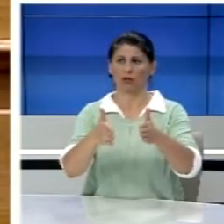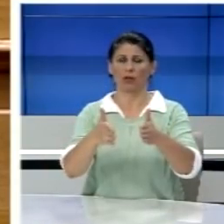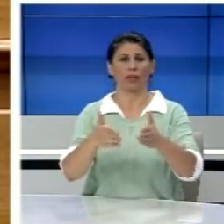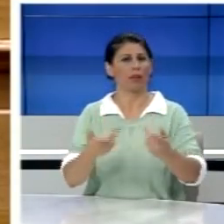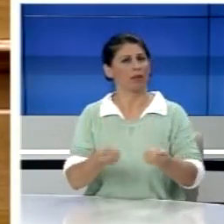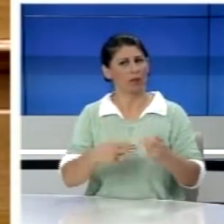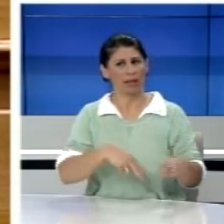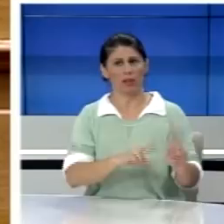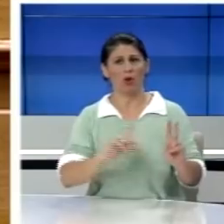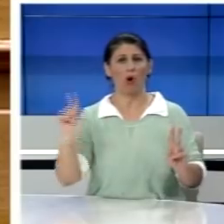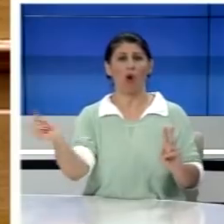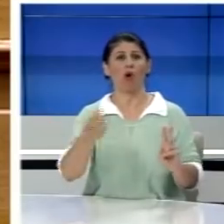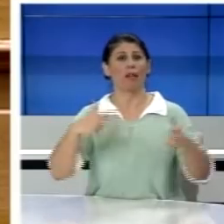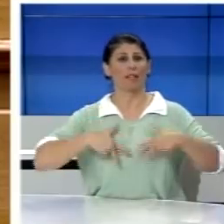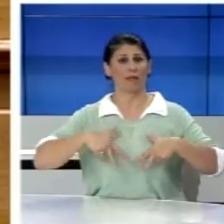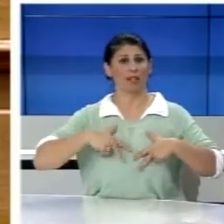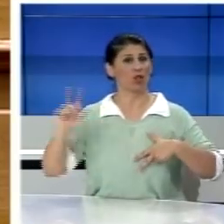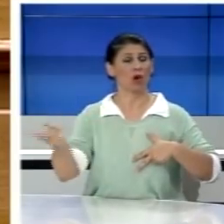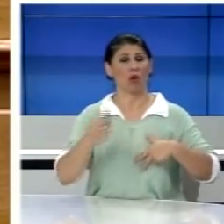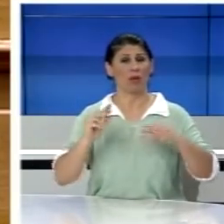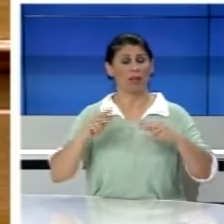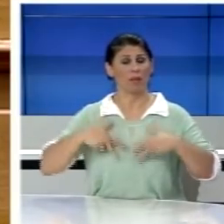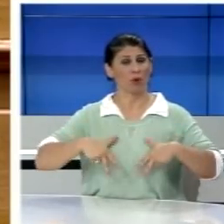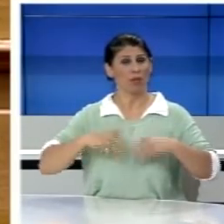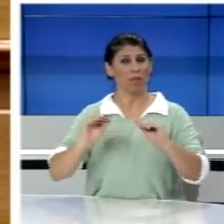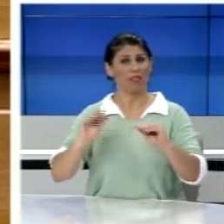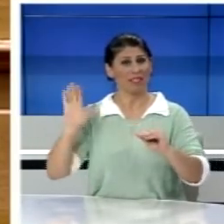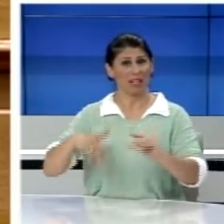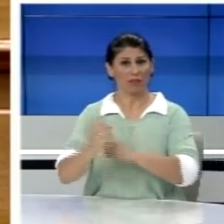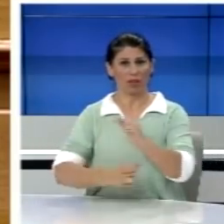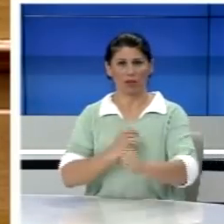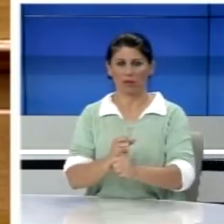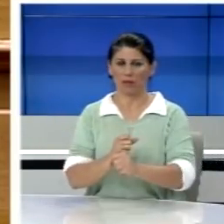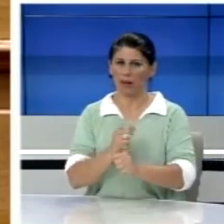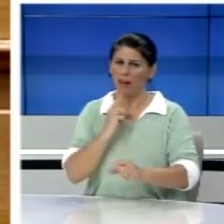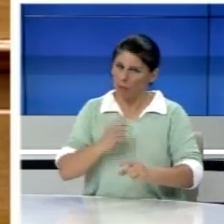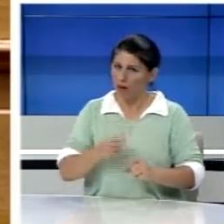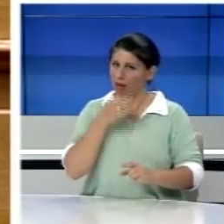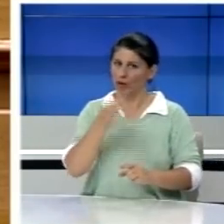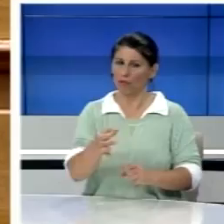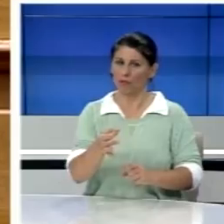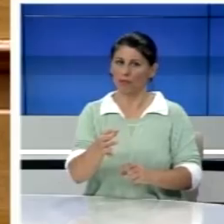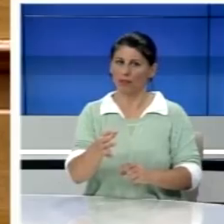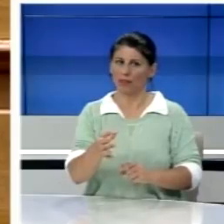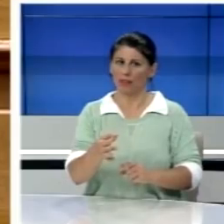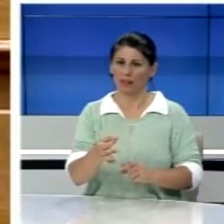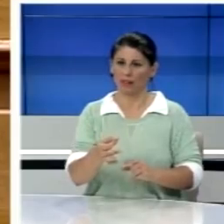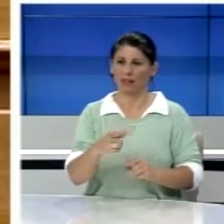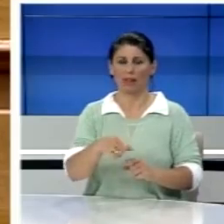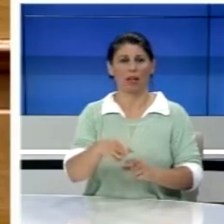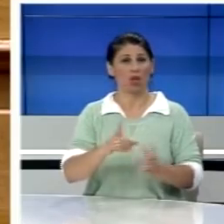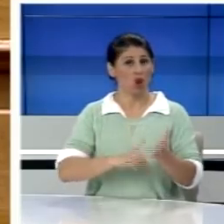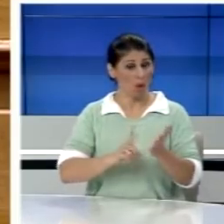όλες οι κυβερνήσεις και όλοι οι υπουργοί παιδείας των τελευταίων χρόνων. Για να το πούμε κι αλλιώς, η γραμμή που ενώνει τις